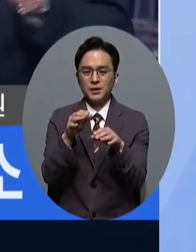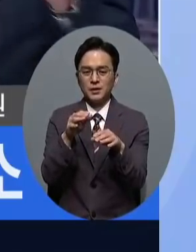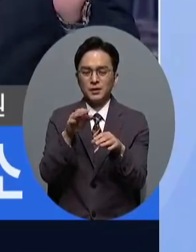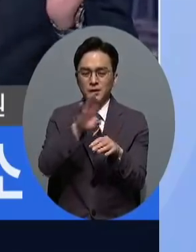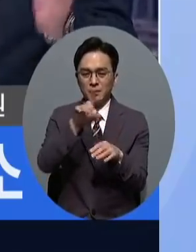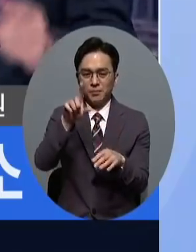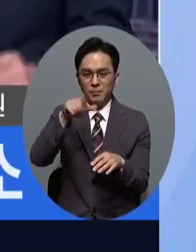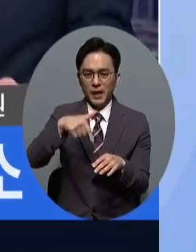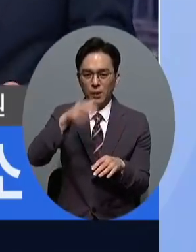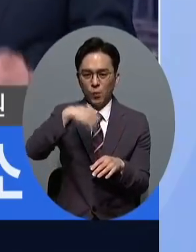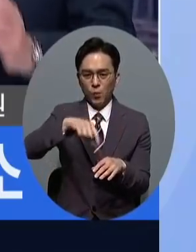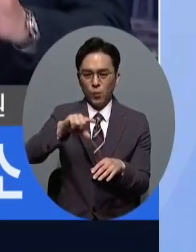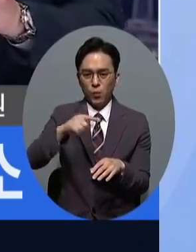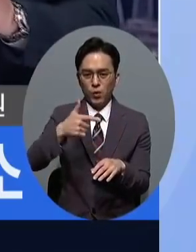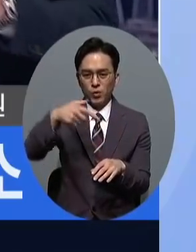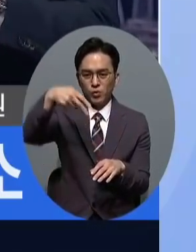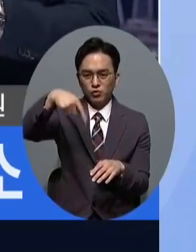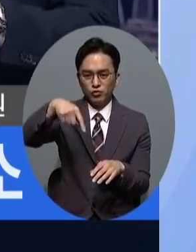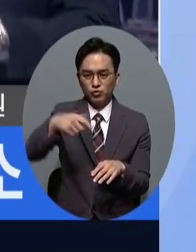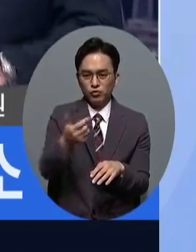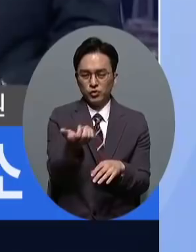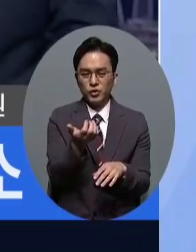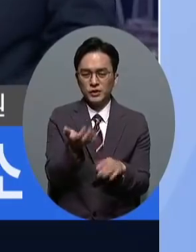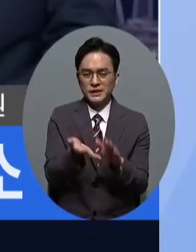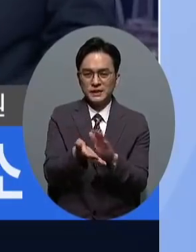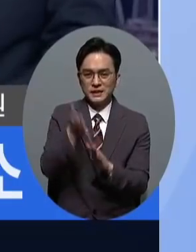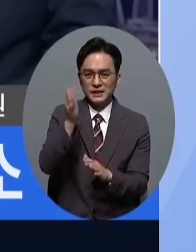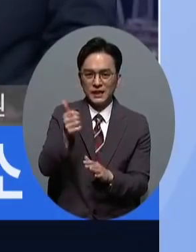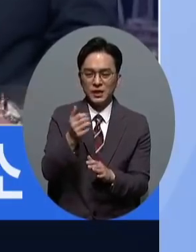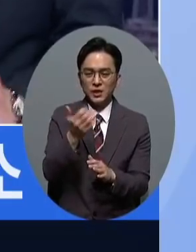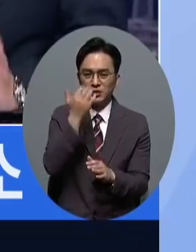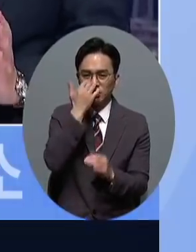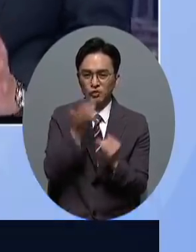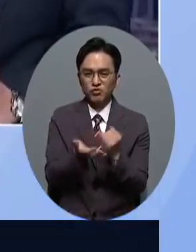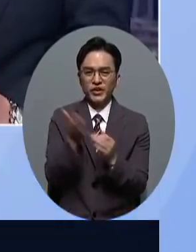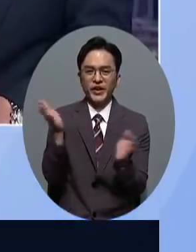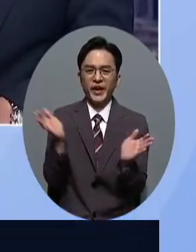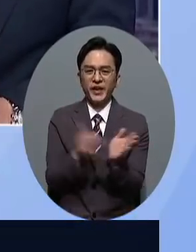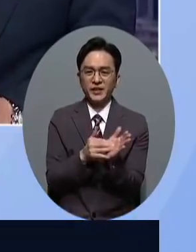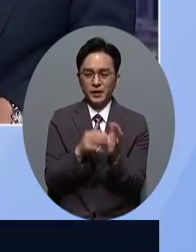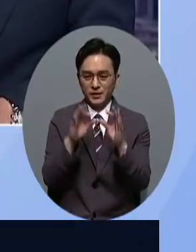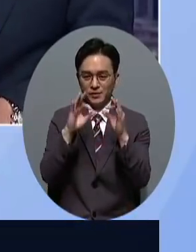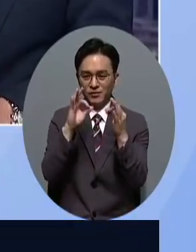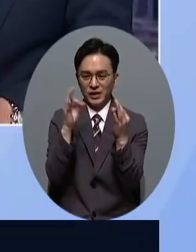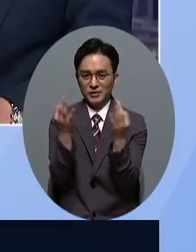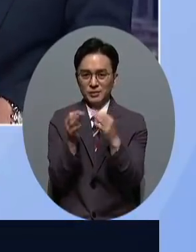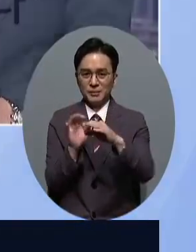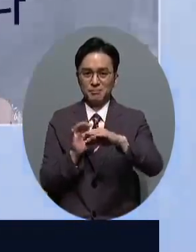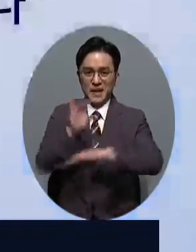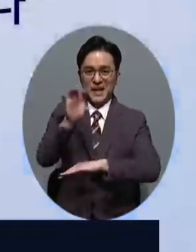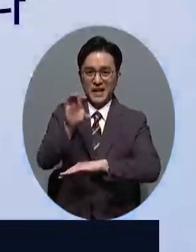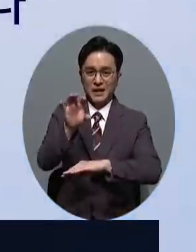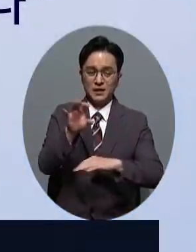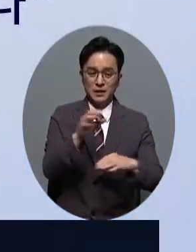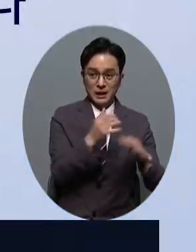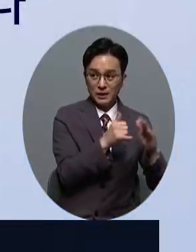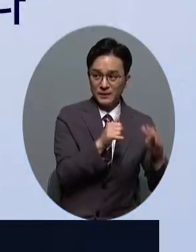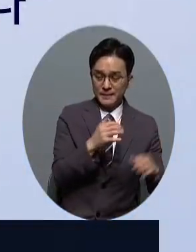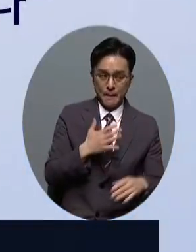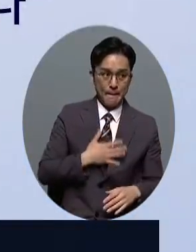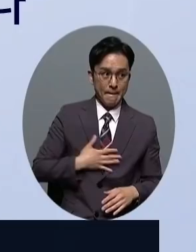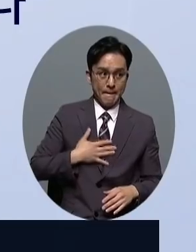이야기했는 전반적인 내용 중에 딱 한 가지를 이제 빼서 이야기를 하면 어떤 이야기가 있는가면 업무와 관련해 피해자에게 행한